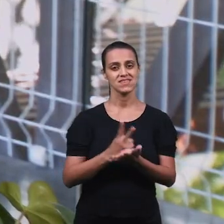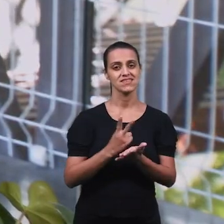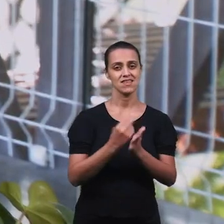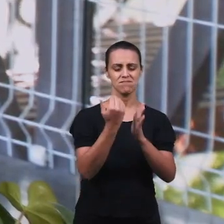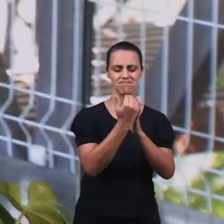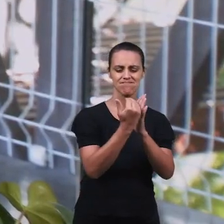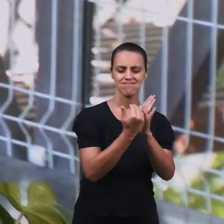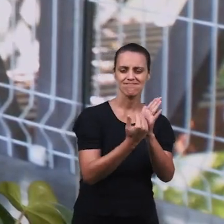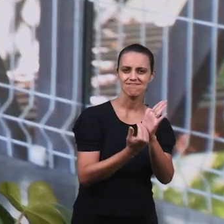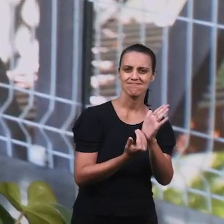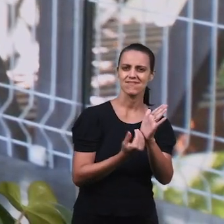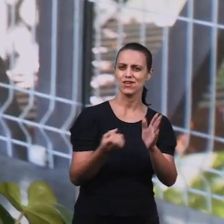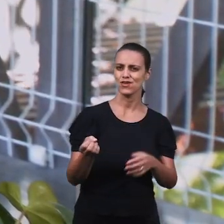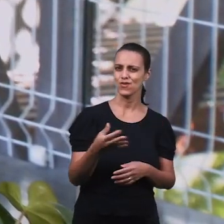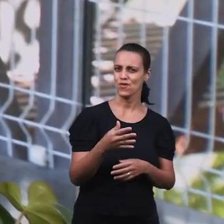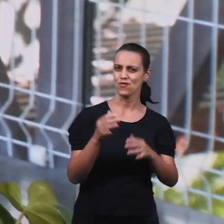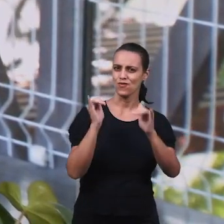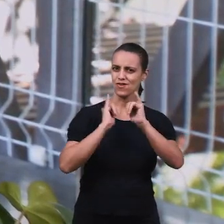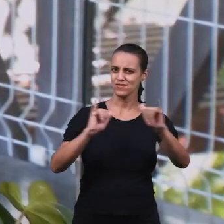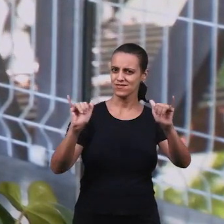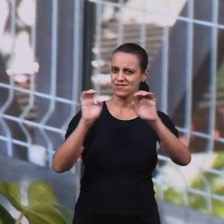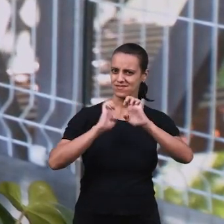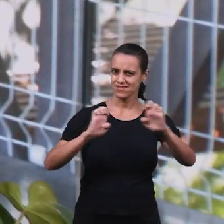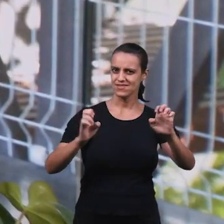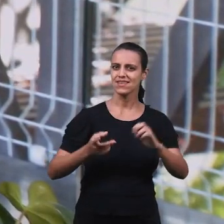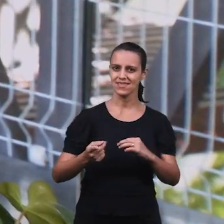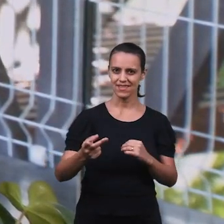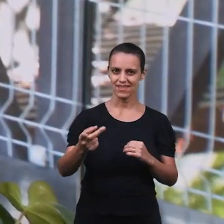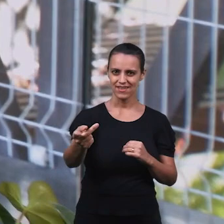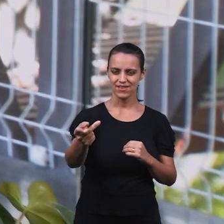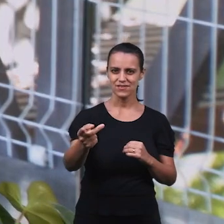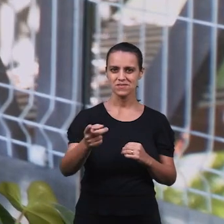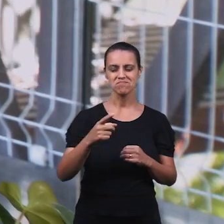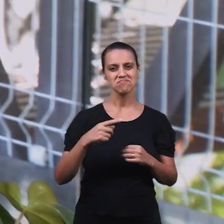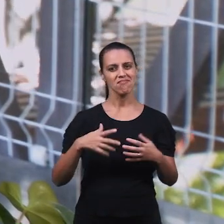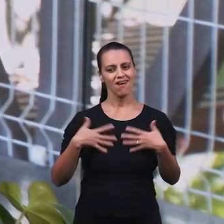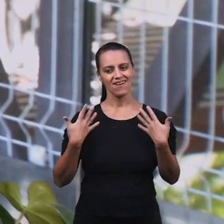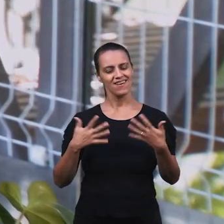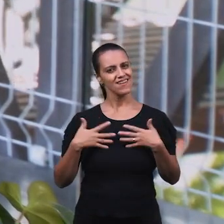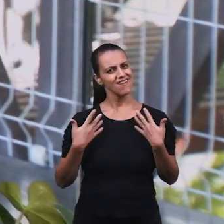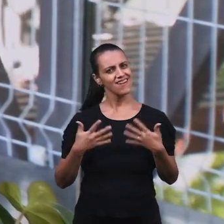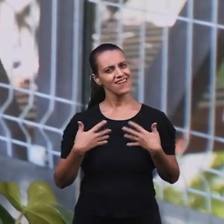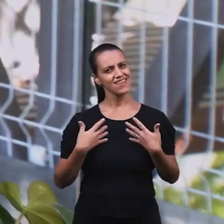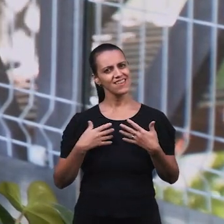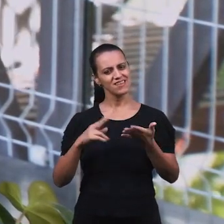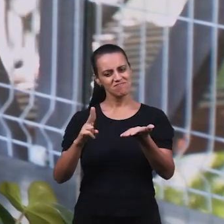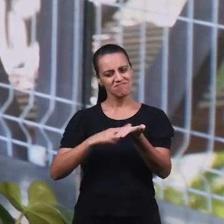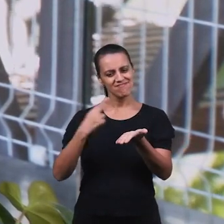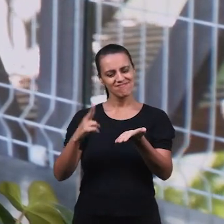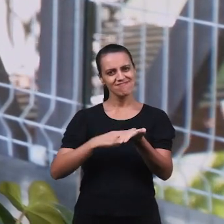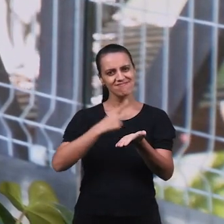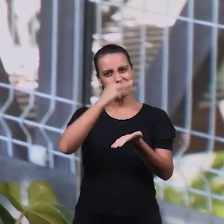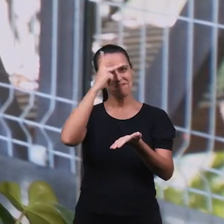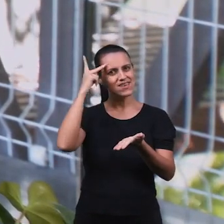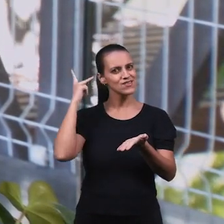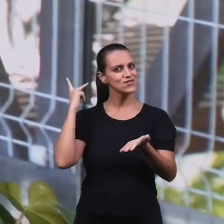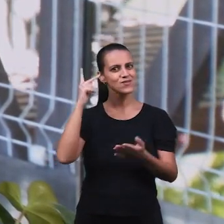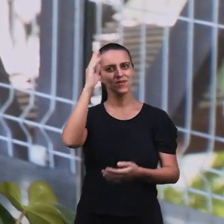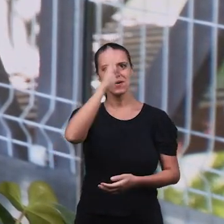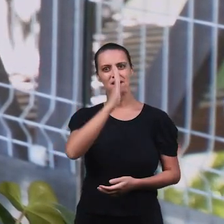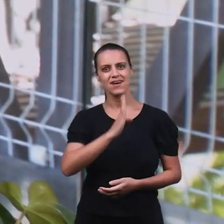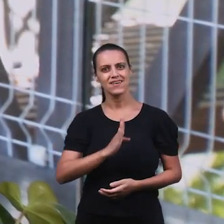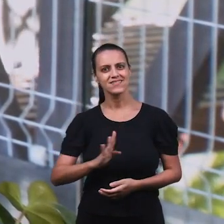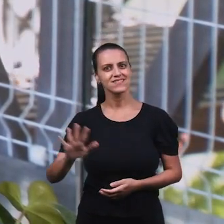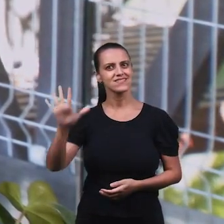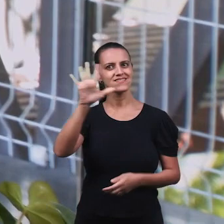Chaque édition de la programmation en annonçant l'Évangile éternel, nous nous réjouissons avec les messages et participations des personnes